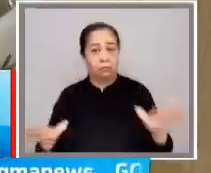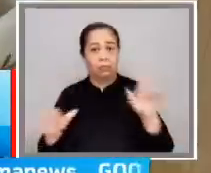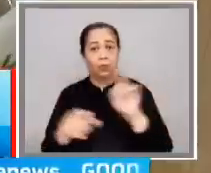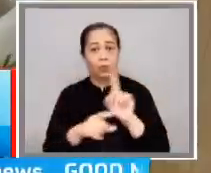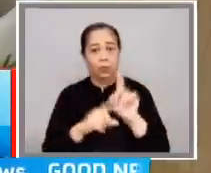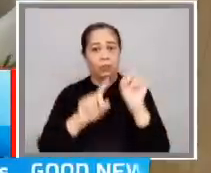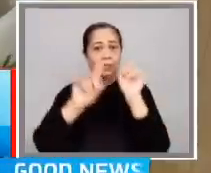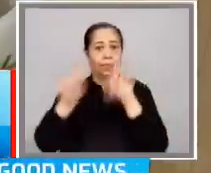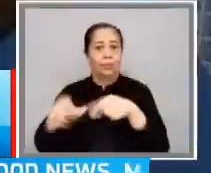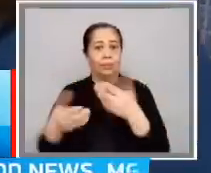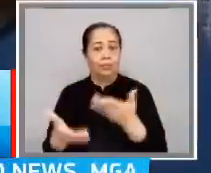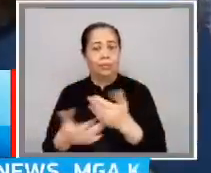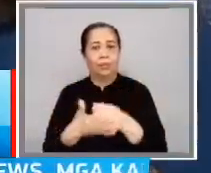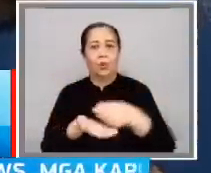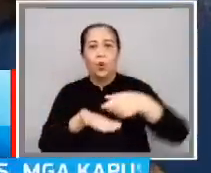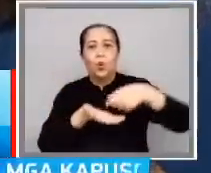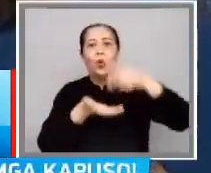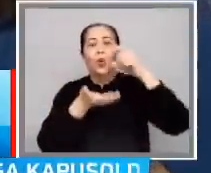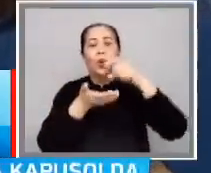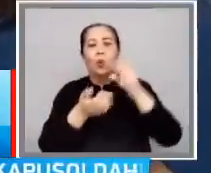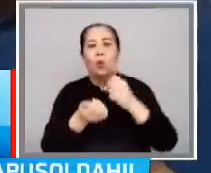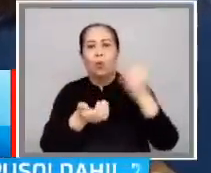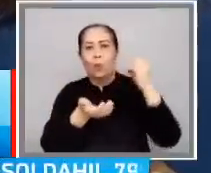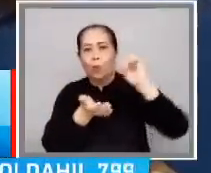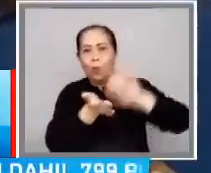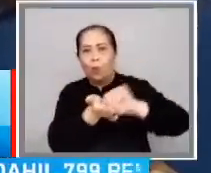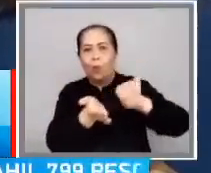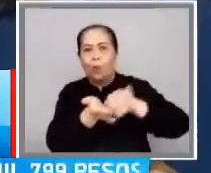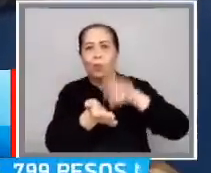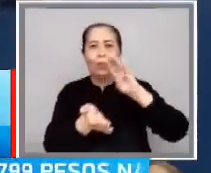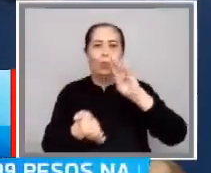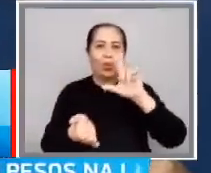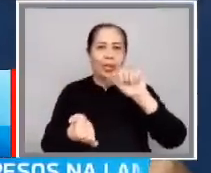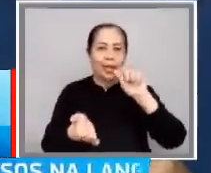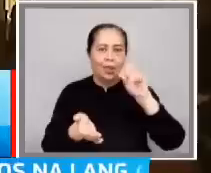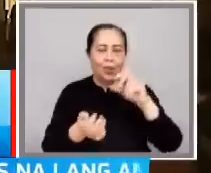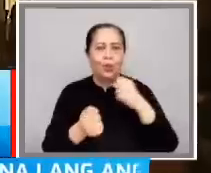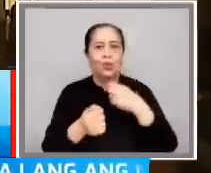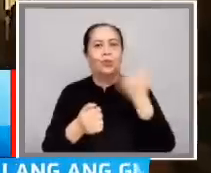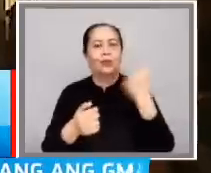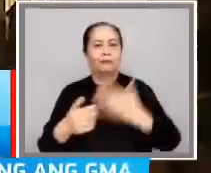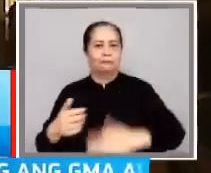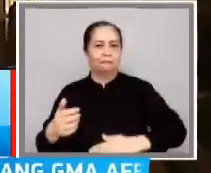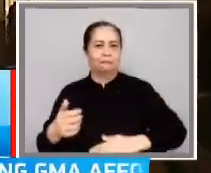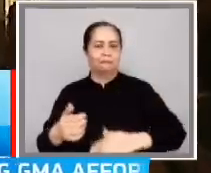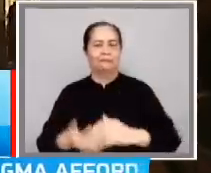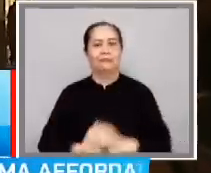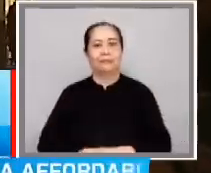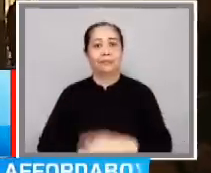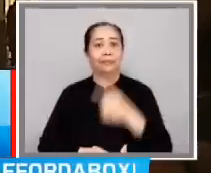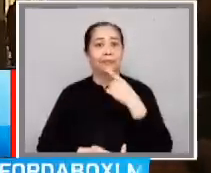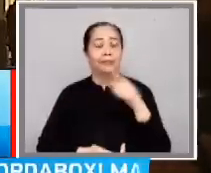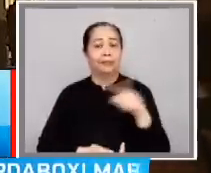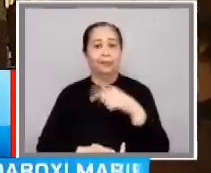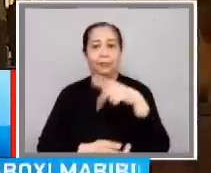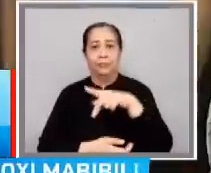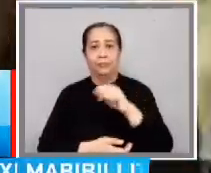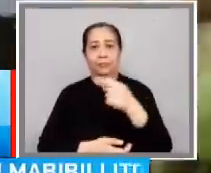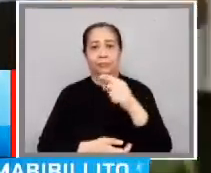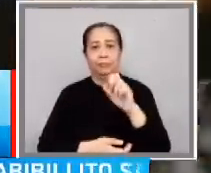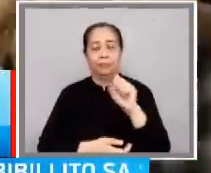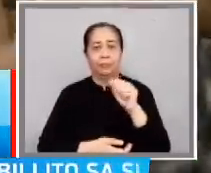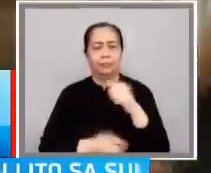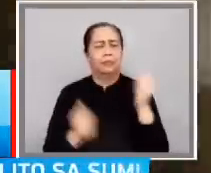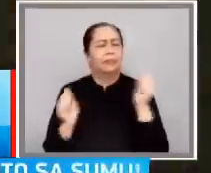dito humigop ng sabaw ng masarap na bulalo para pampainit ng tiyan. Ayon sa PAGASA, ang malamig na panahon